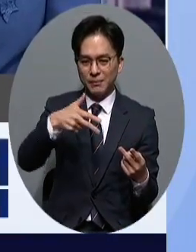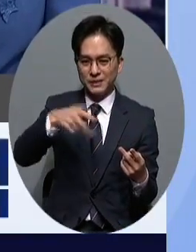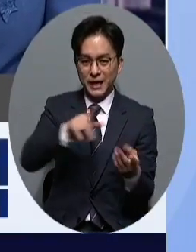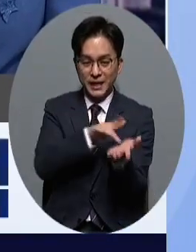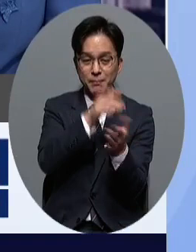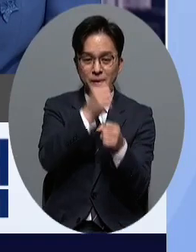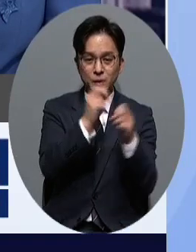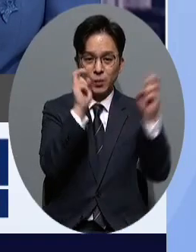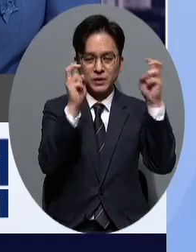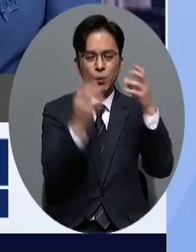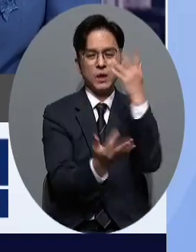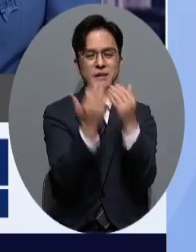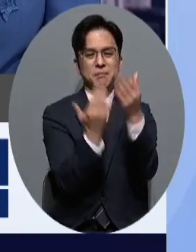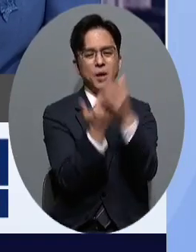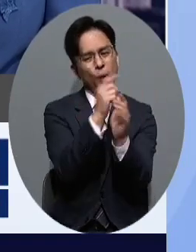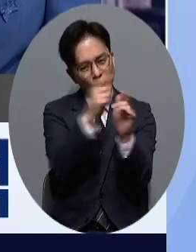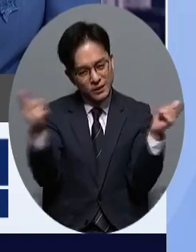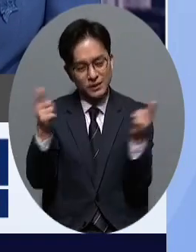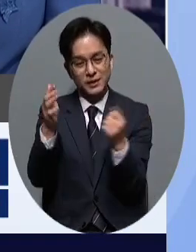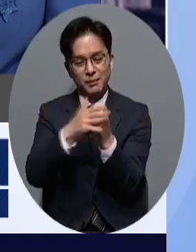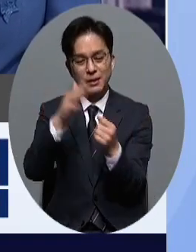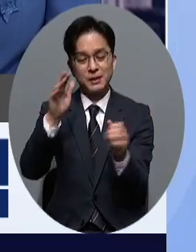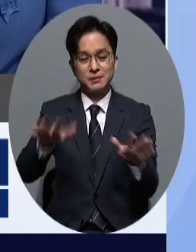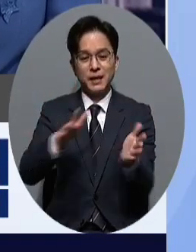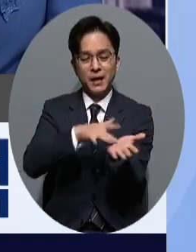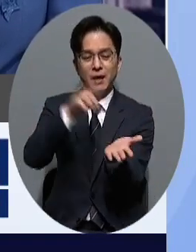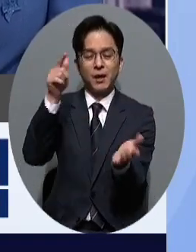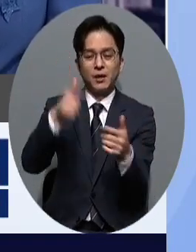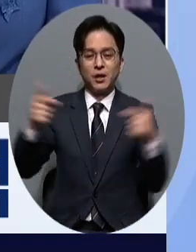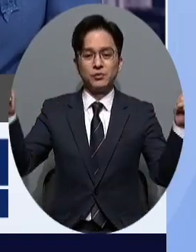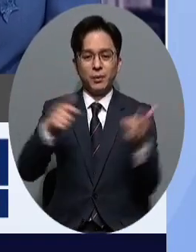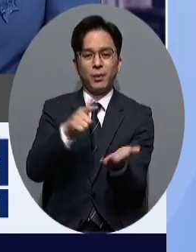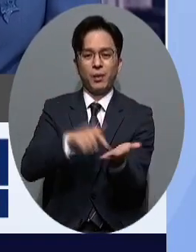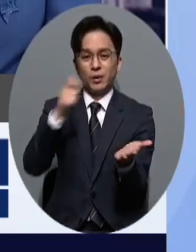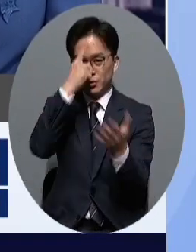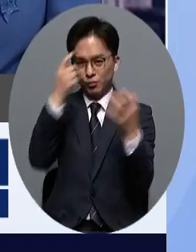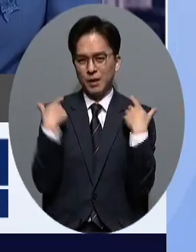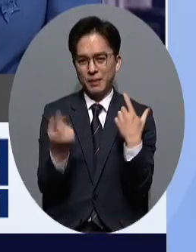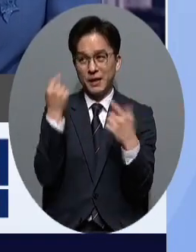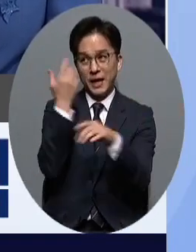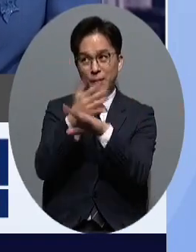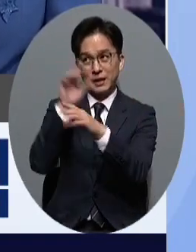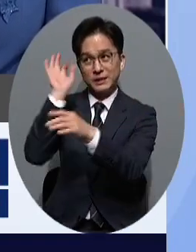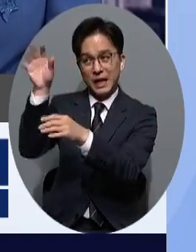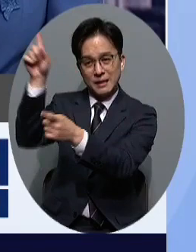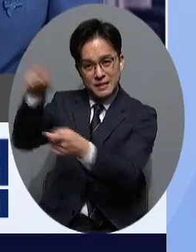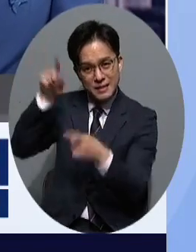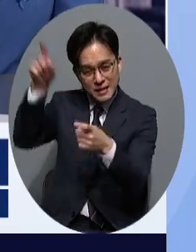그런 여러 가지 문제가 있어서 정부에서 재정 지원을 통해서 수급을 좀 원활히 해주실 필요가 있을